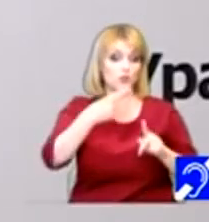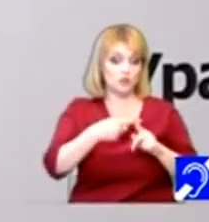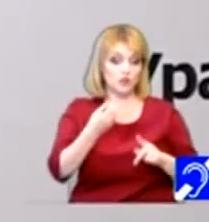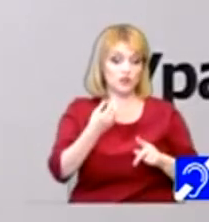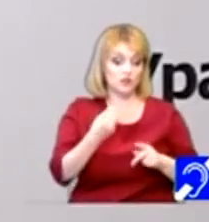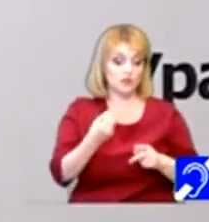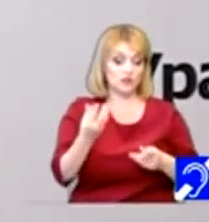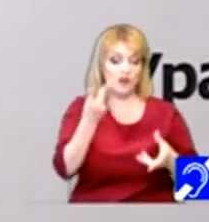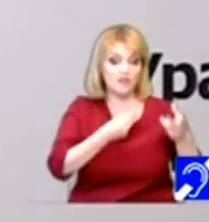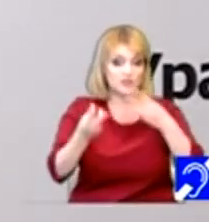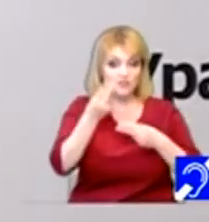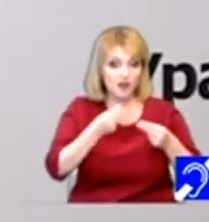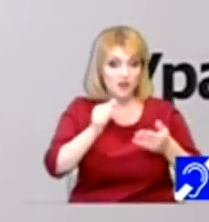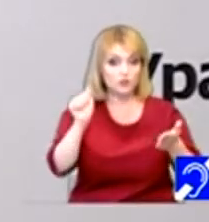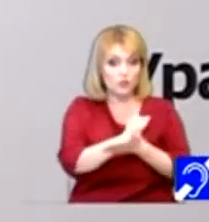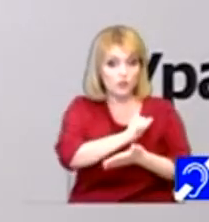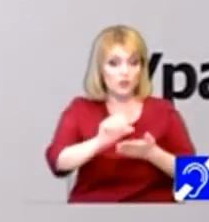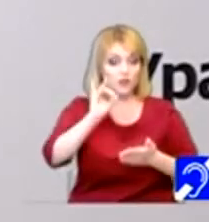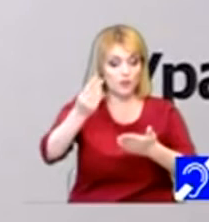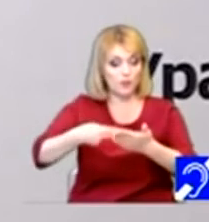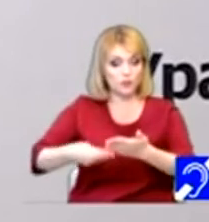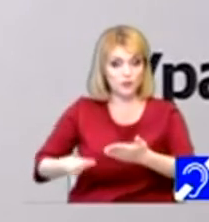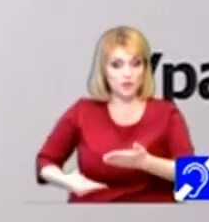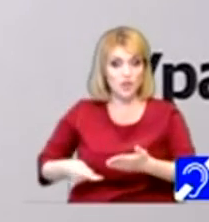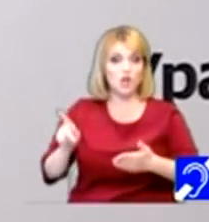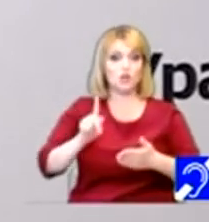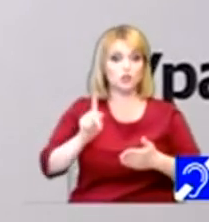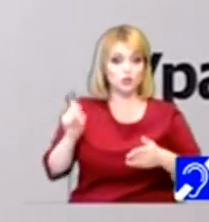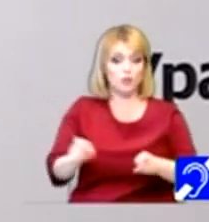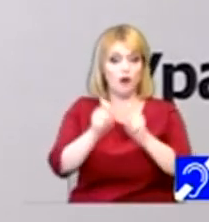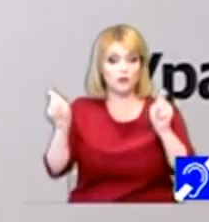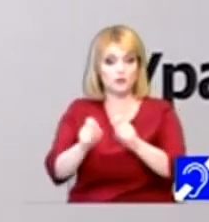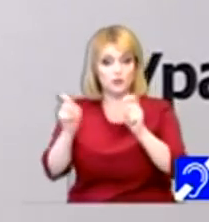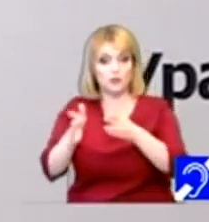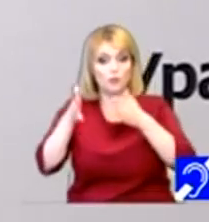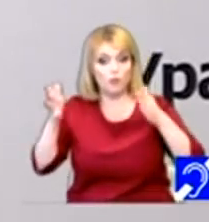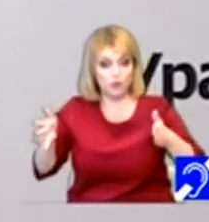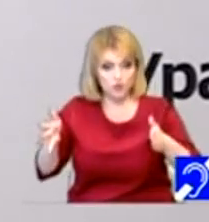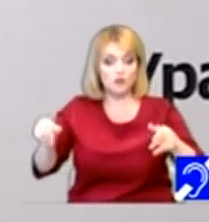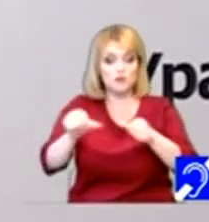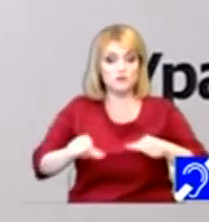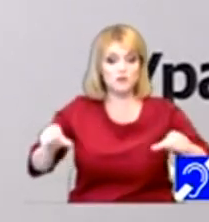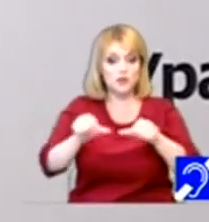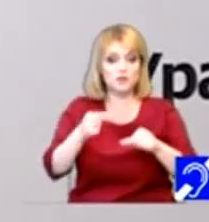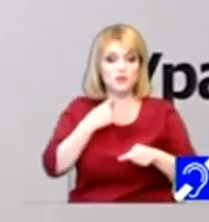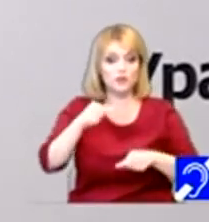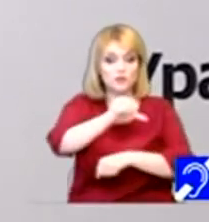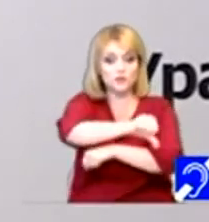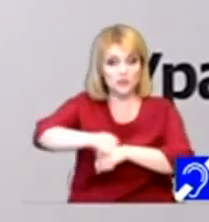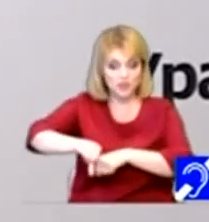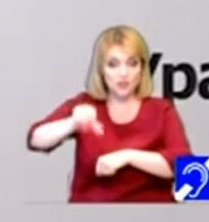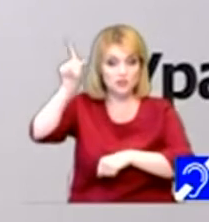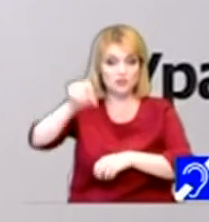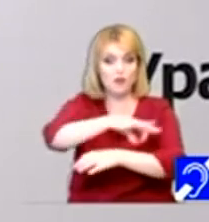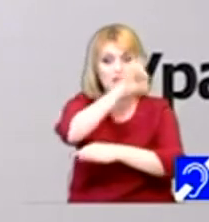actelor și a semnăturilor pentru a deschide mai multe secții de vot în Est. Acesta este un caz